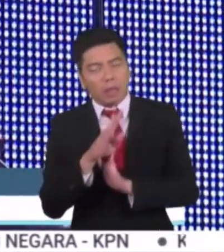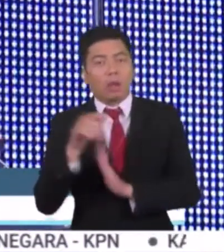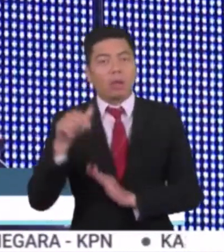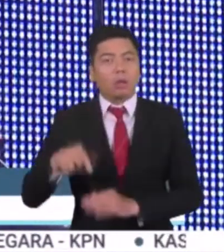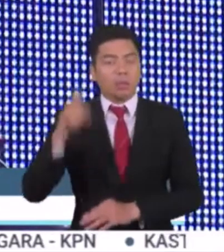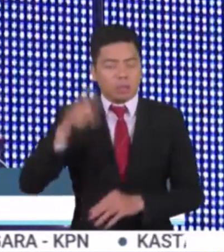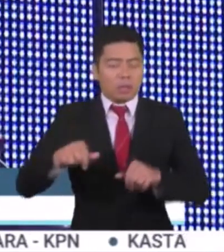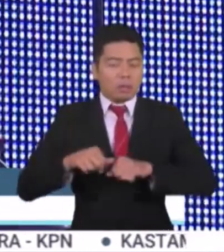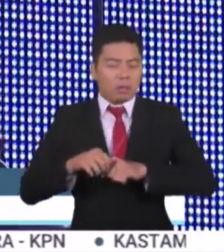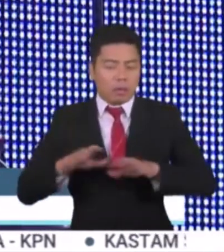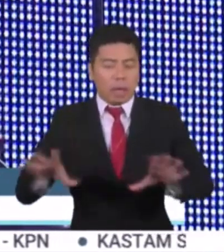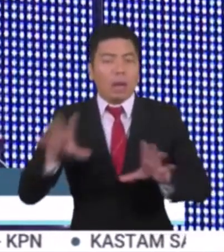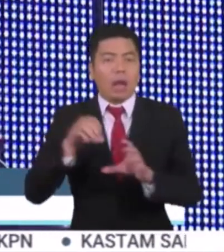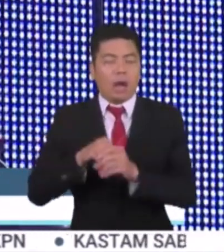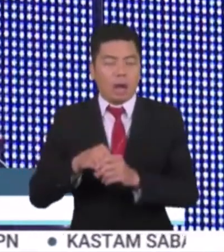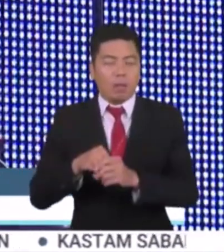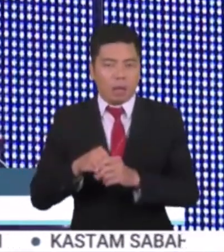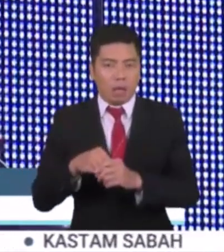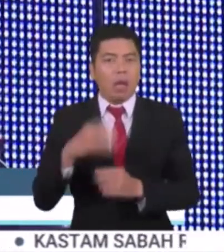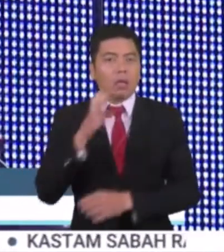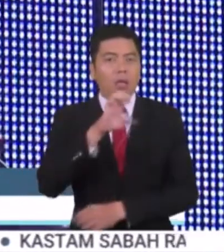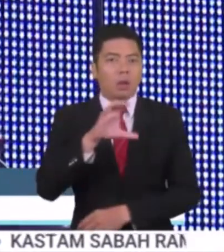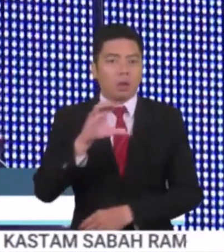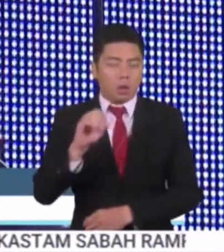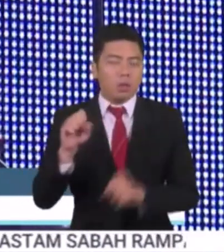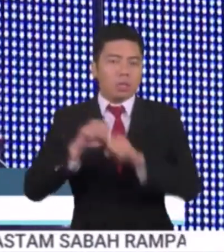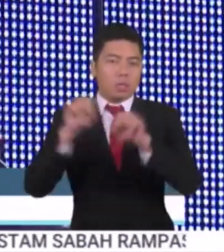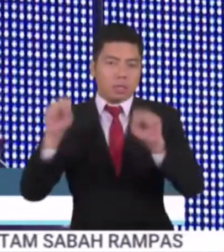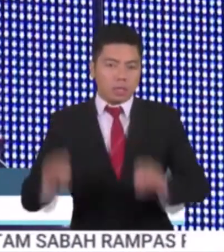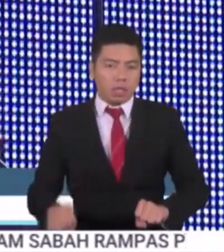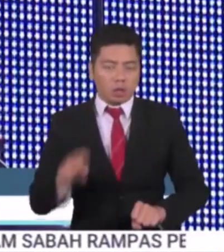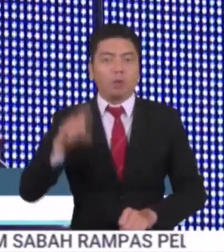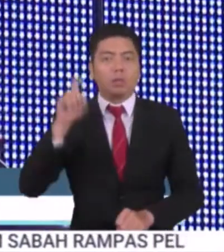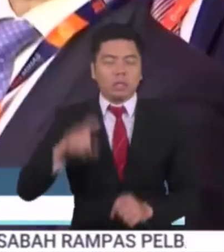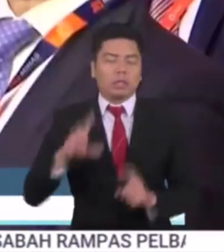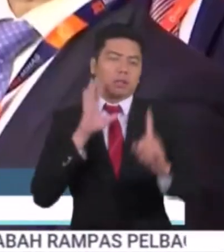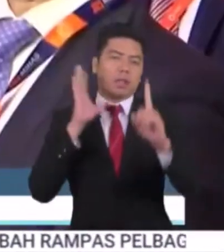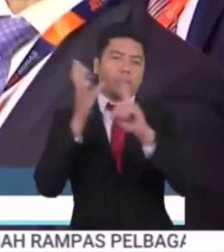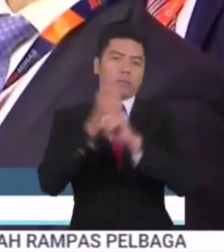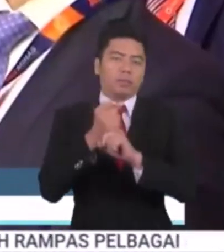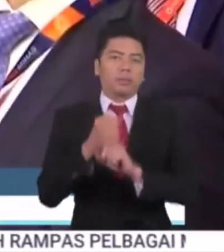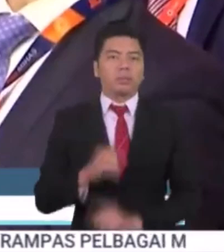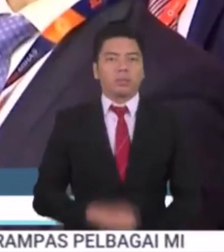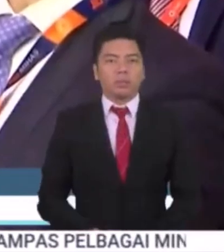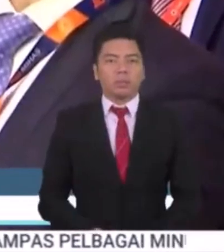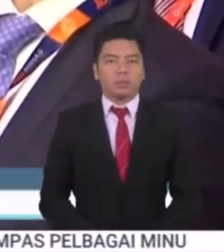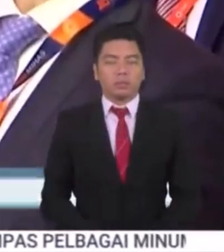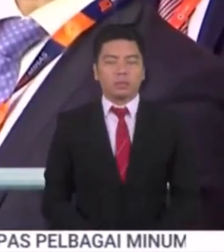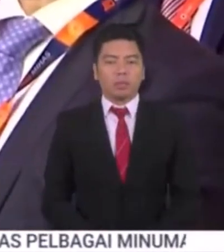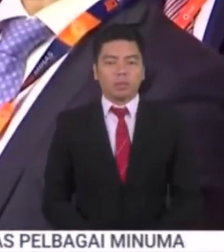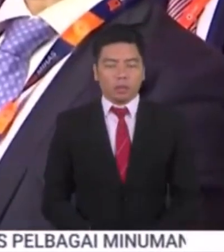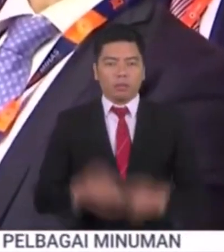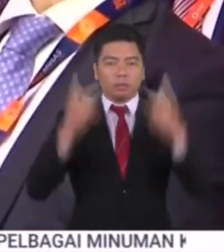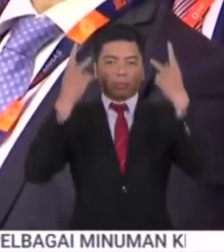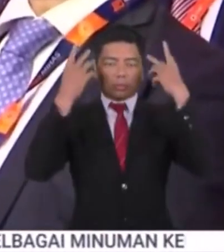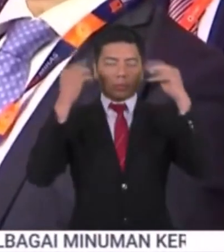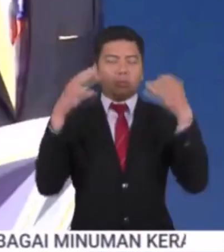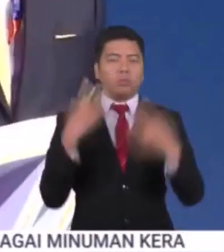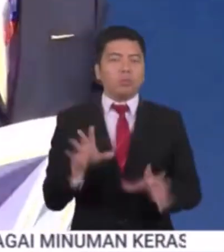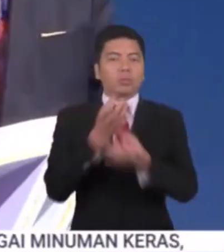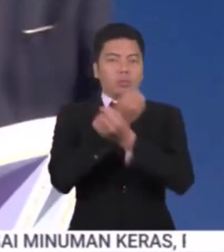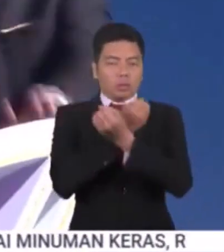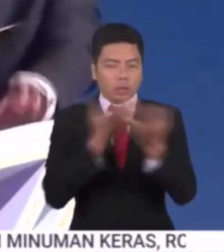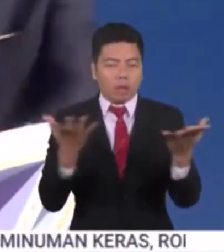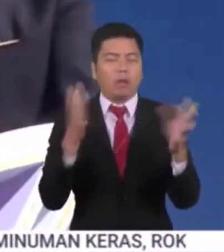ialah memperluaskan ekosistem supaya matlamat itu harus dicapai. Dato' Sri Anwar turut